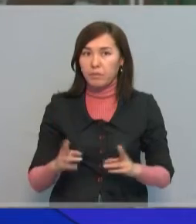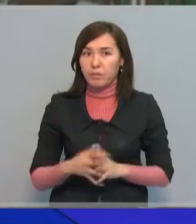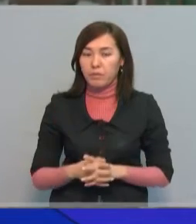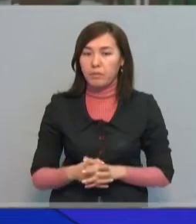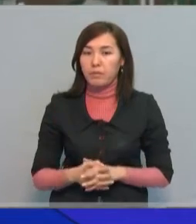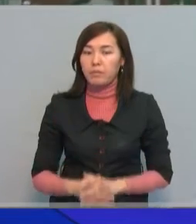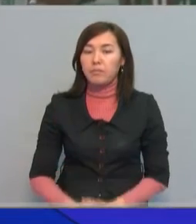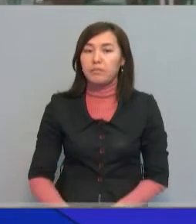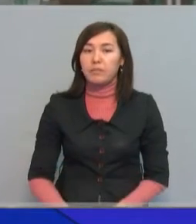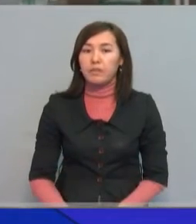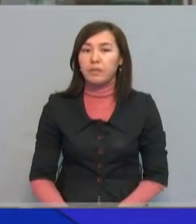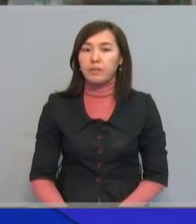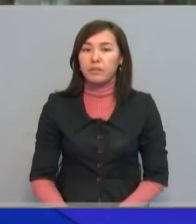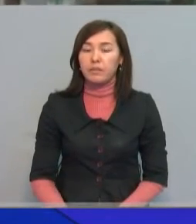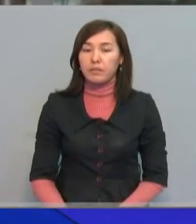специализациям.